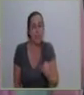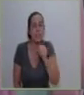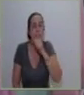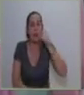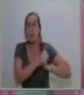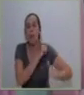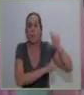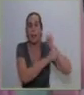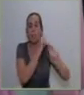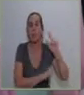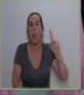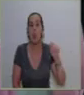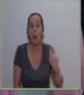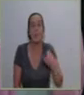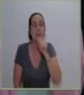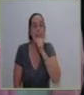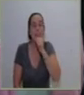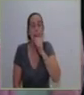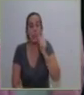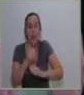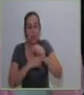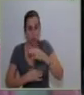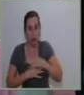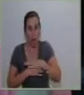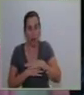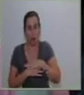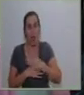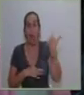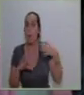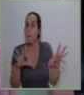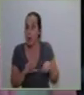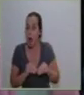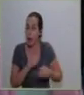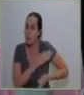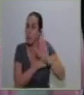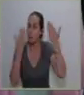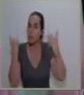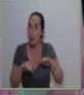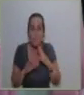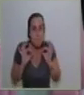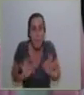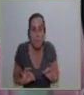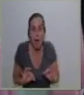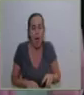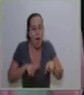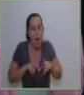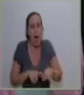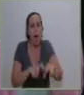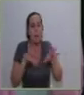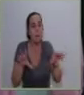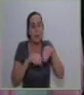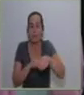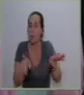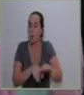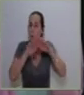של סבא של סבא של תומר, וסבא של סבא של סבא שלי, היו יחד ביציאת מצרים? באמת? נדדו, ישנו יחד באותה סוכה,